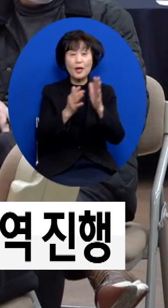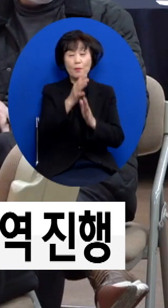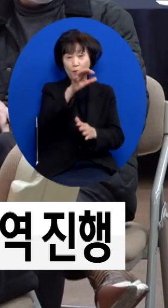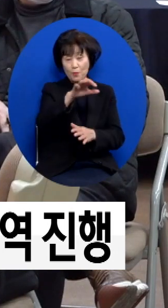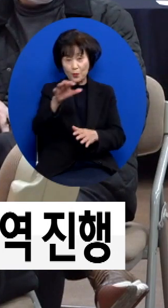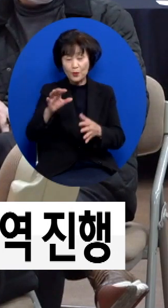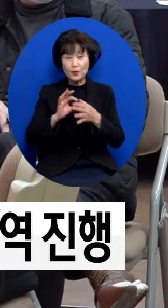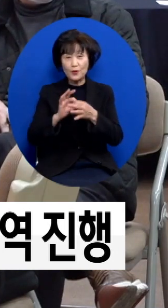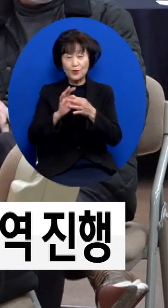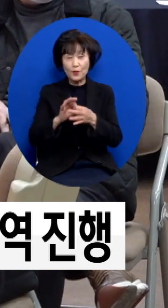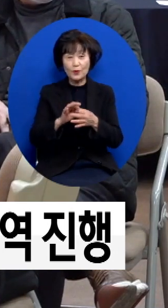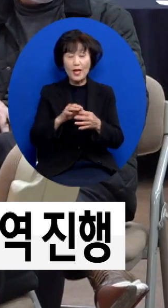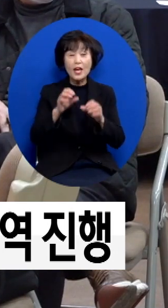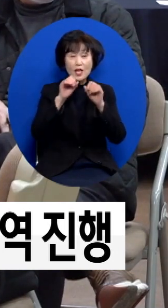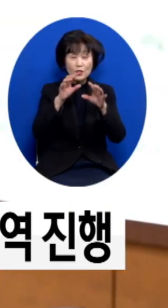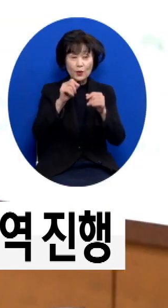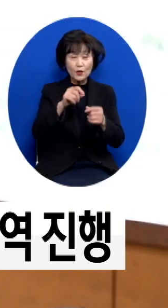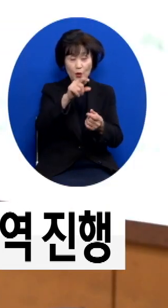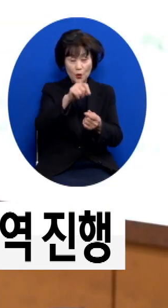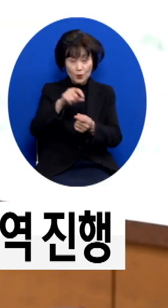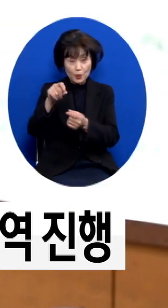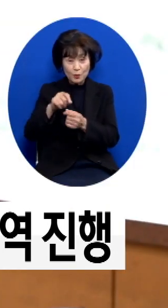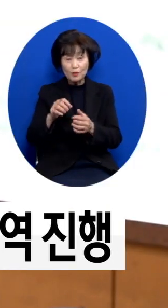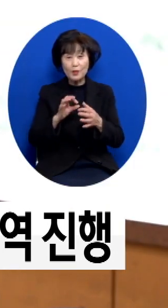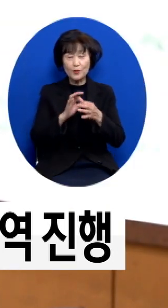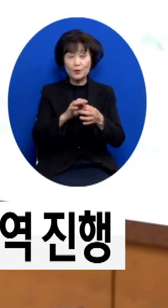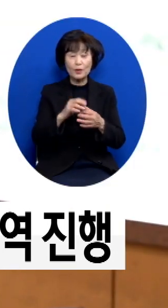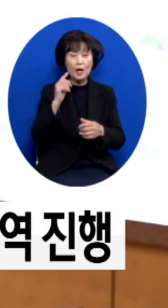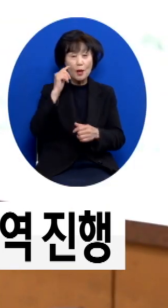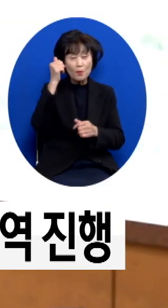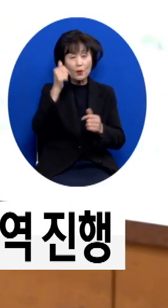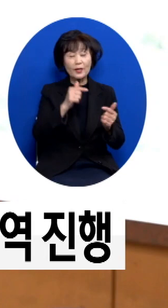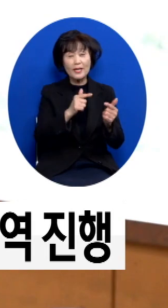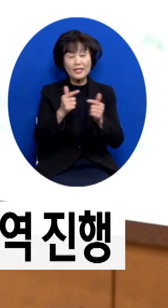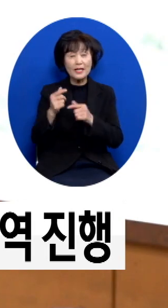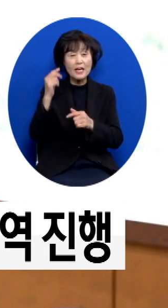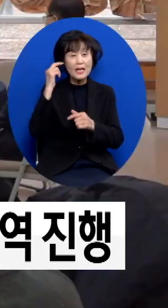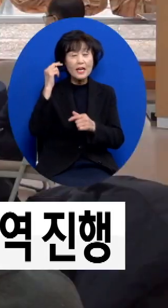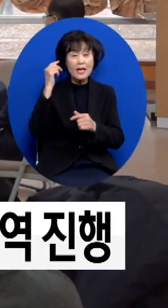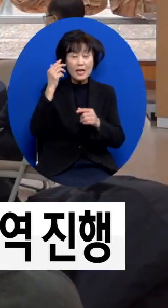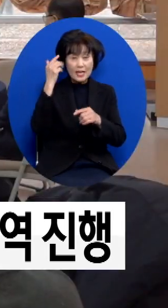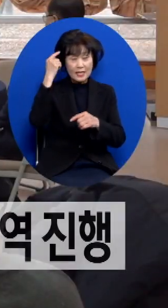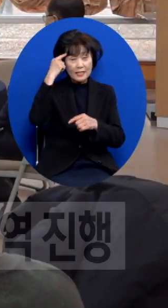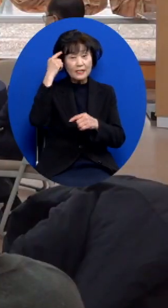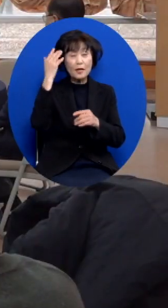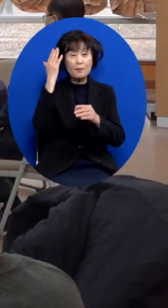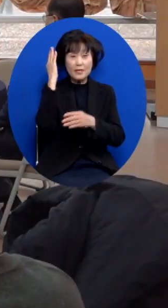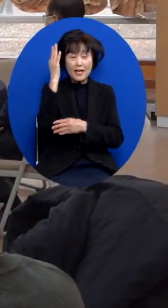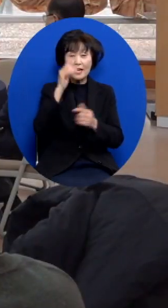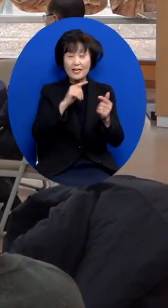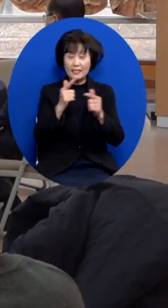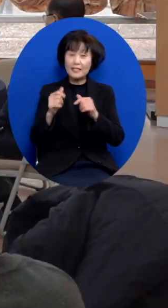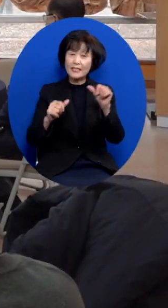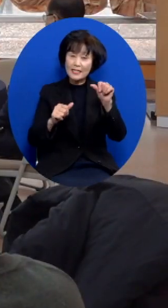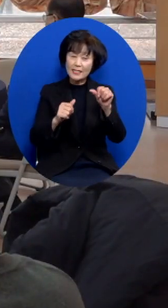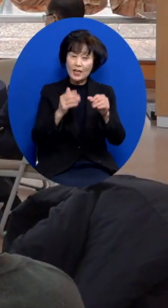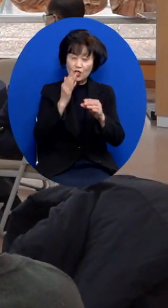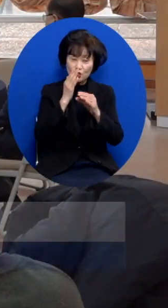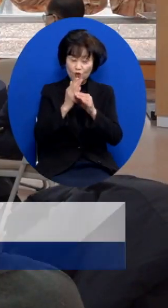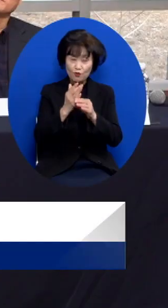선교정보 수집과 교계 지도자 세미나 목회자 세미나 등 5가지 중점 사역을 진행해 왔습니다